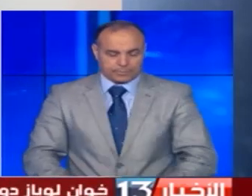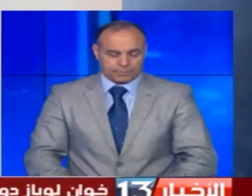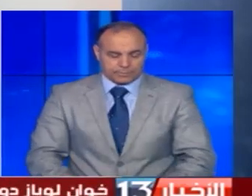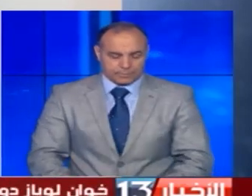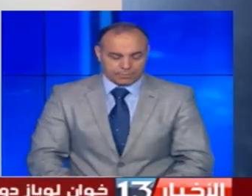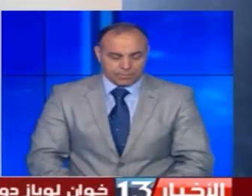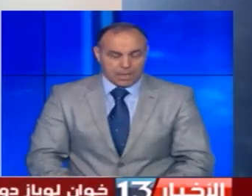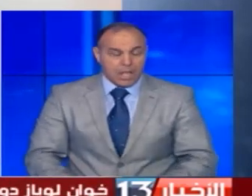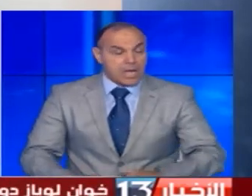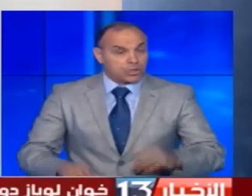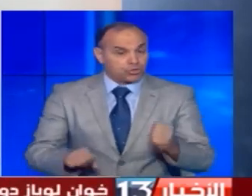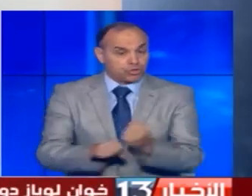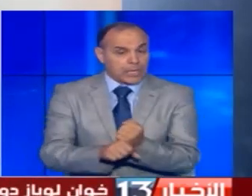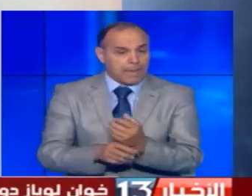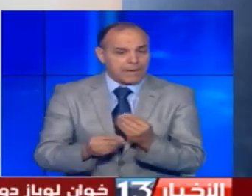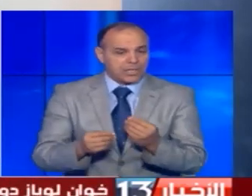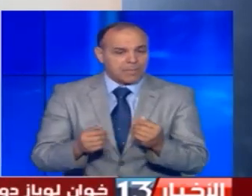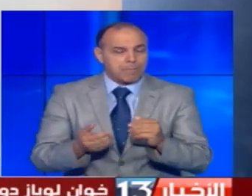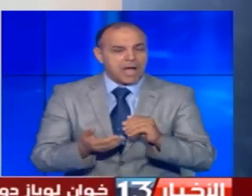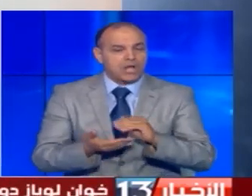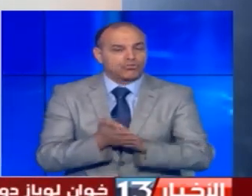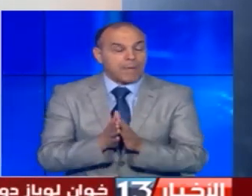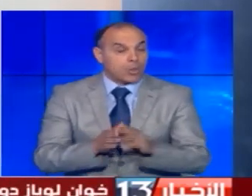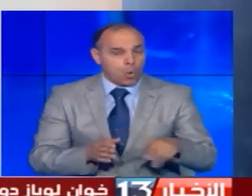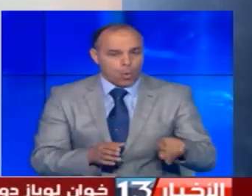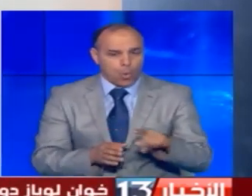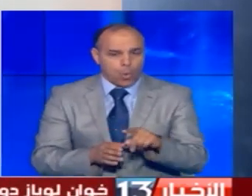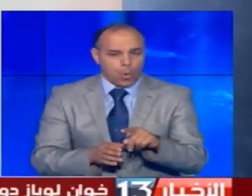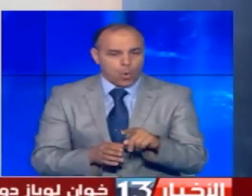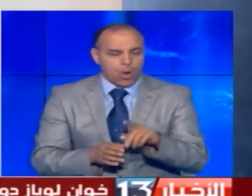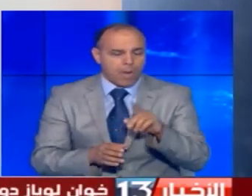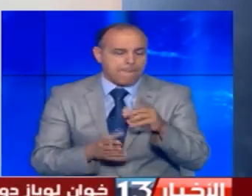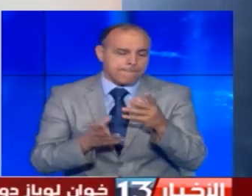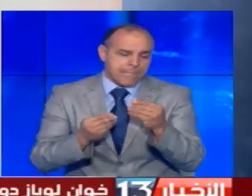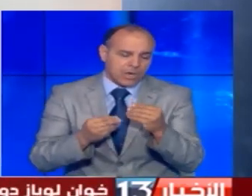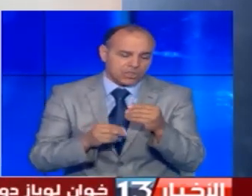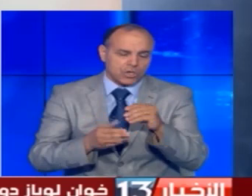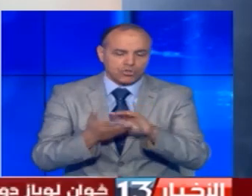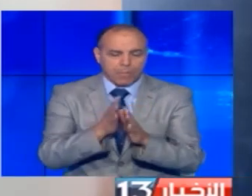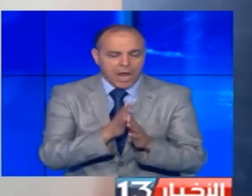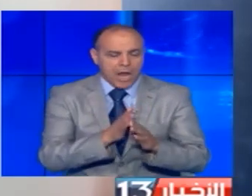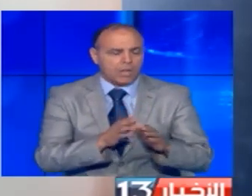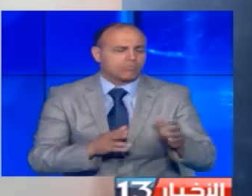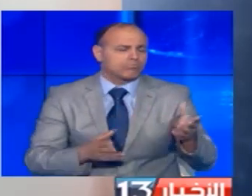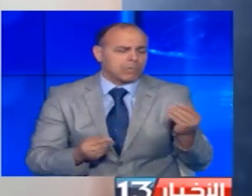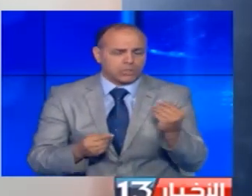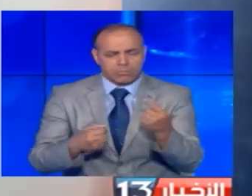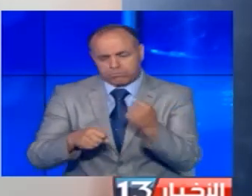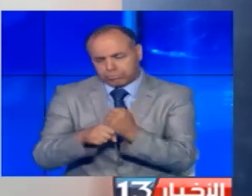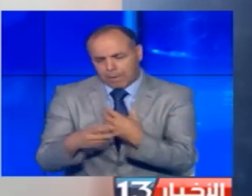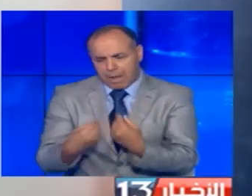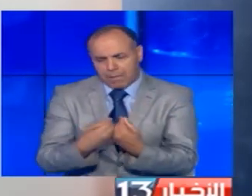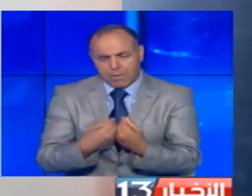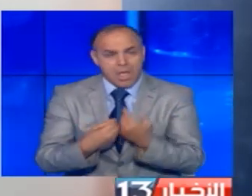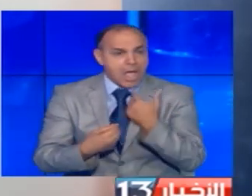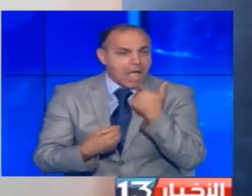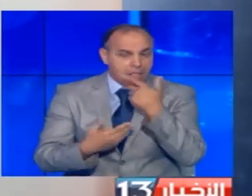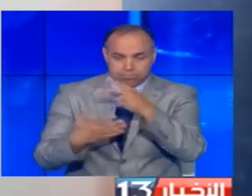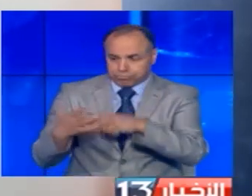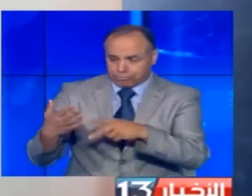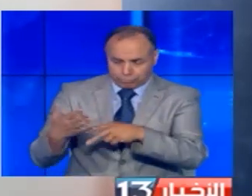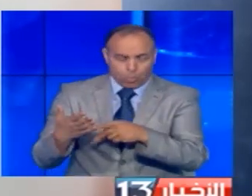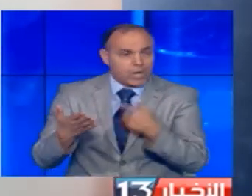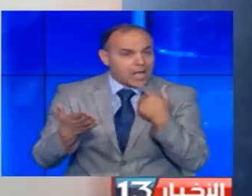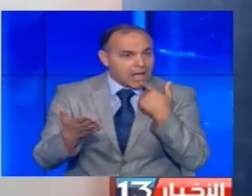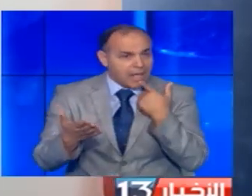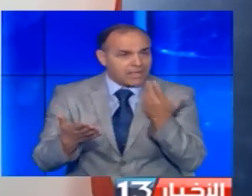اشتغلنا كثيرا مع المجتمع المدني الونزو عديد المنظمات والجمعيه اول وامام هذه الاتفاقيه